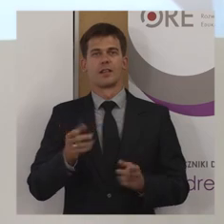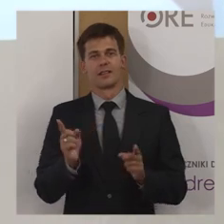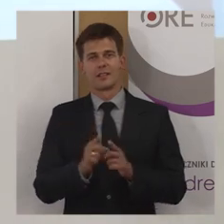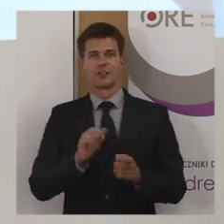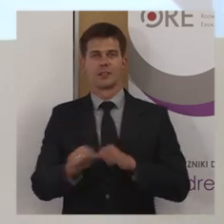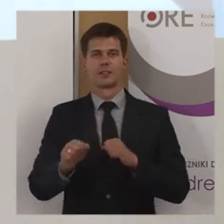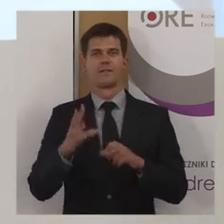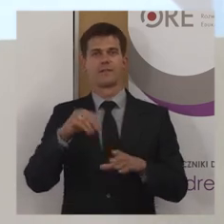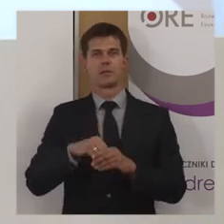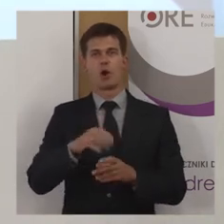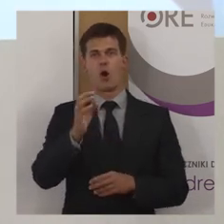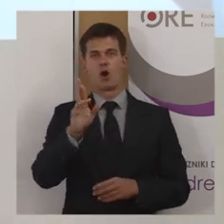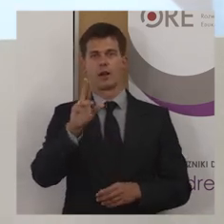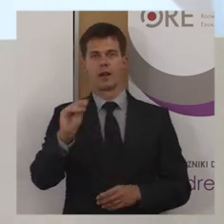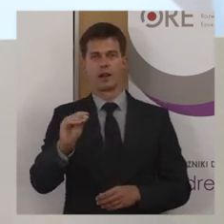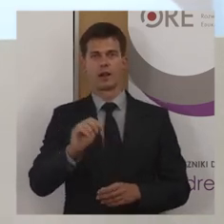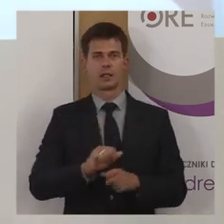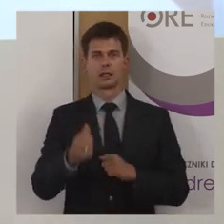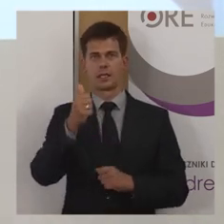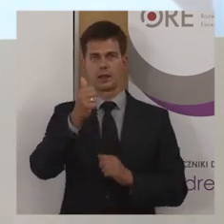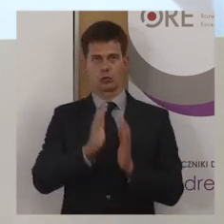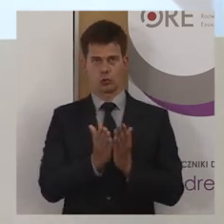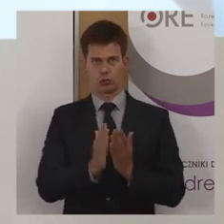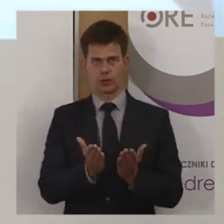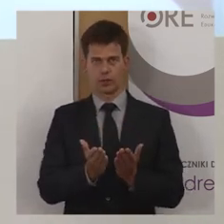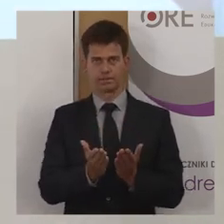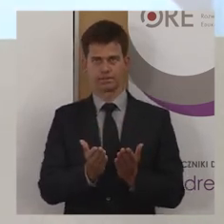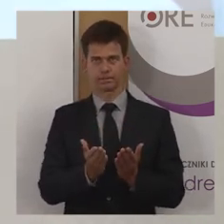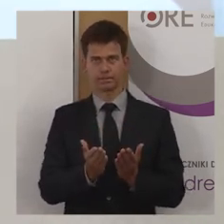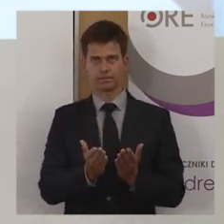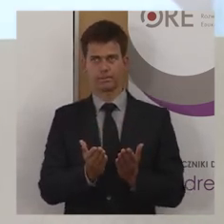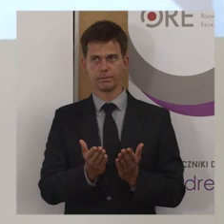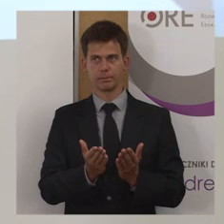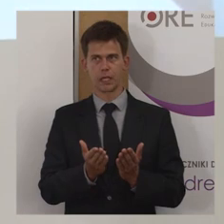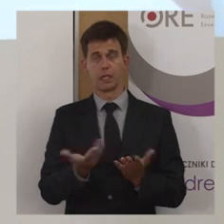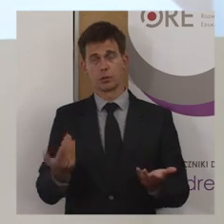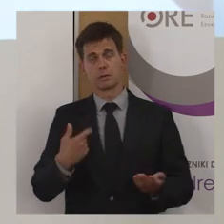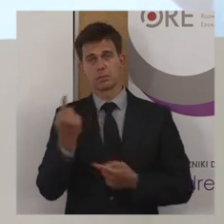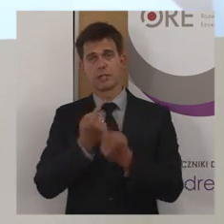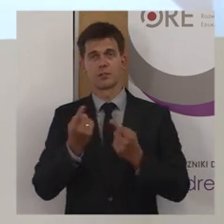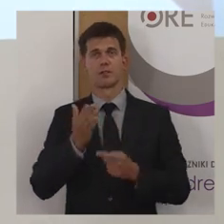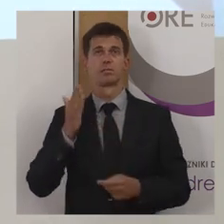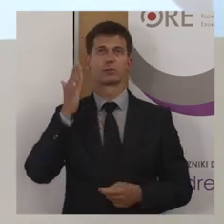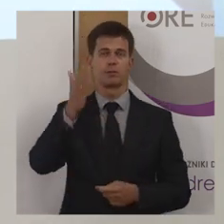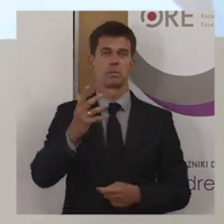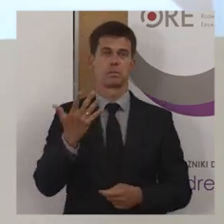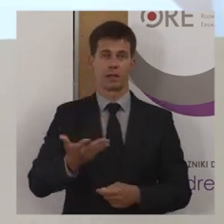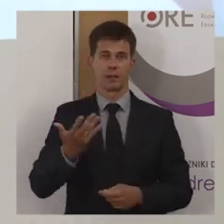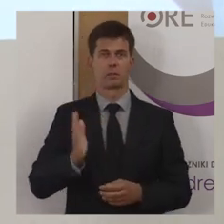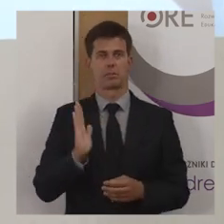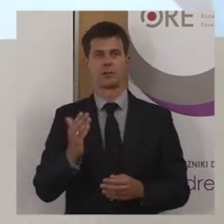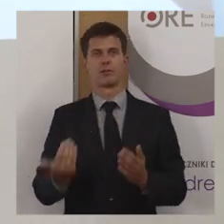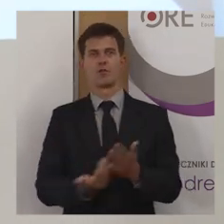też w ramach projektów ORE jest zarejestrowany jeden podręcznik, więc mam nadzieję, że to pozwoli wyznaczyć te standardy dla